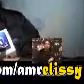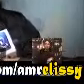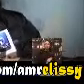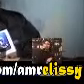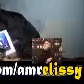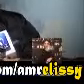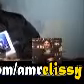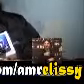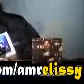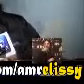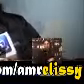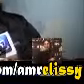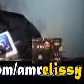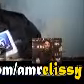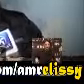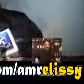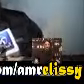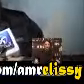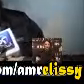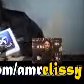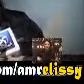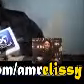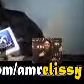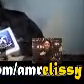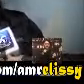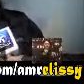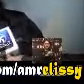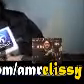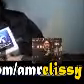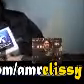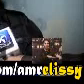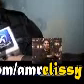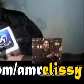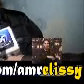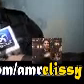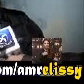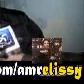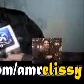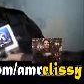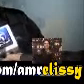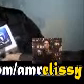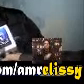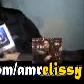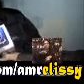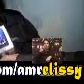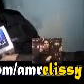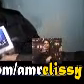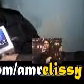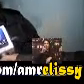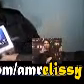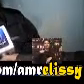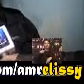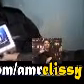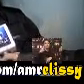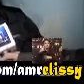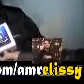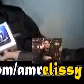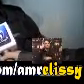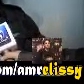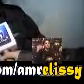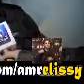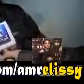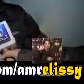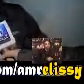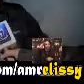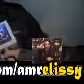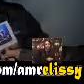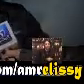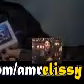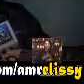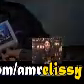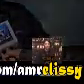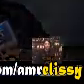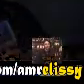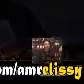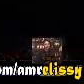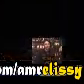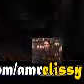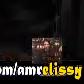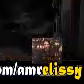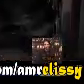أصحابي وكده، يعني ما يبقاش عويل، ممكن أدي طلبات أنا بحكي بنفسي. ألف شكر